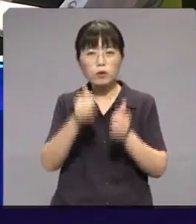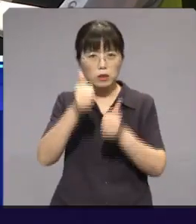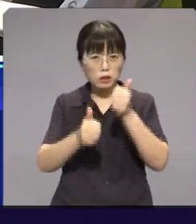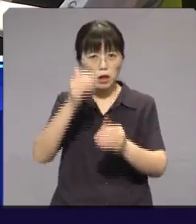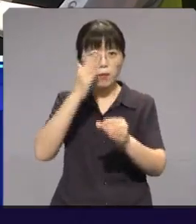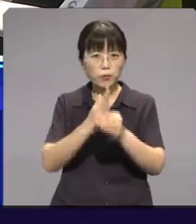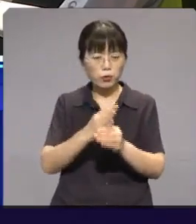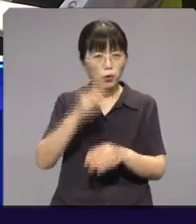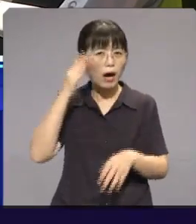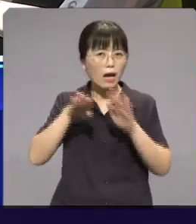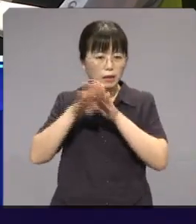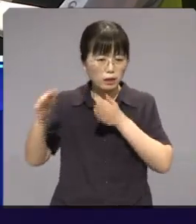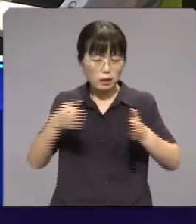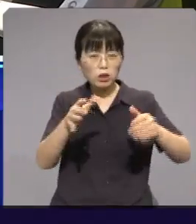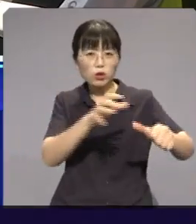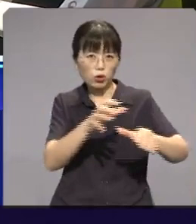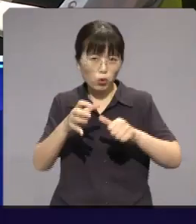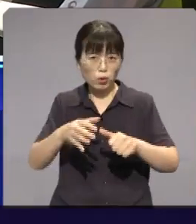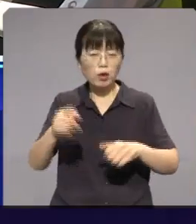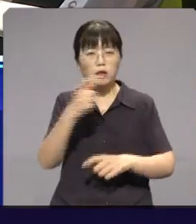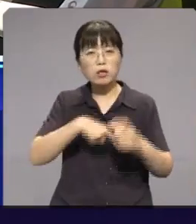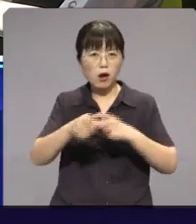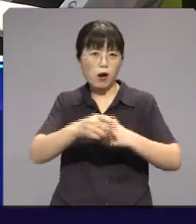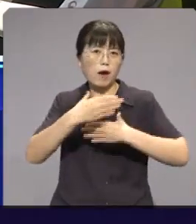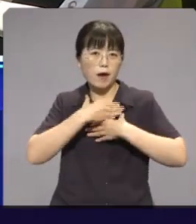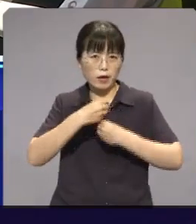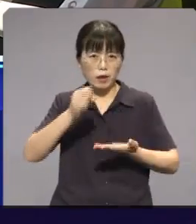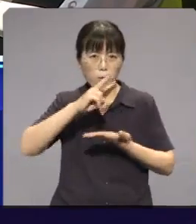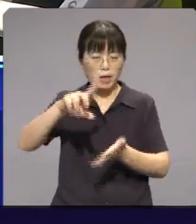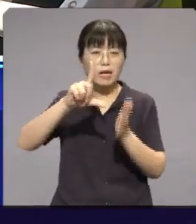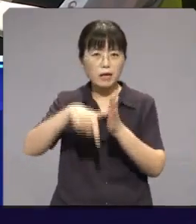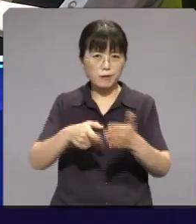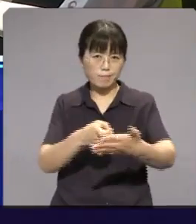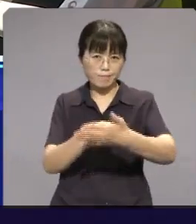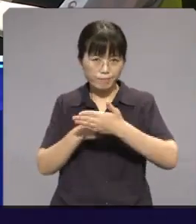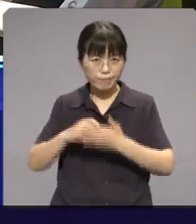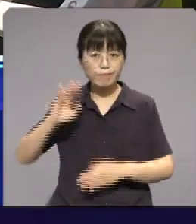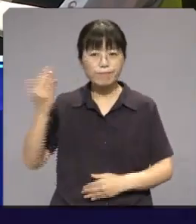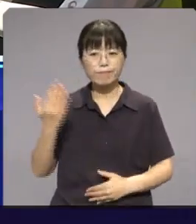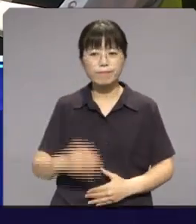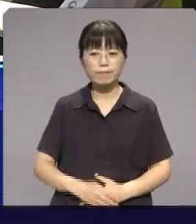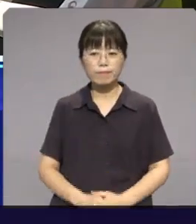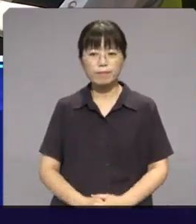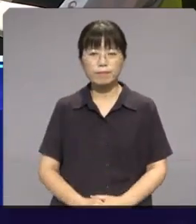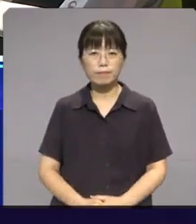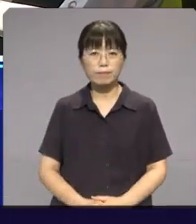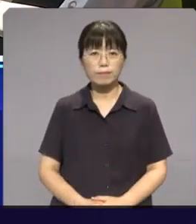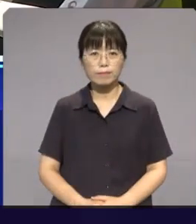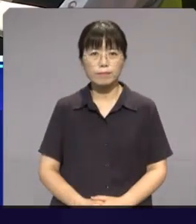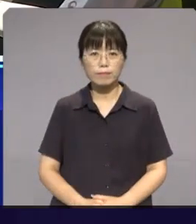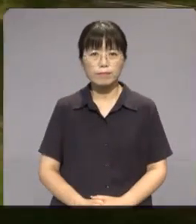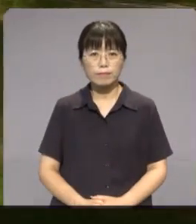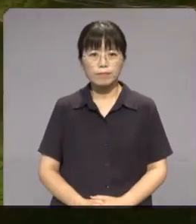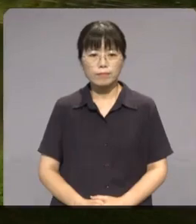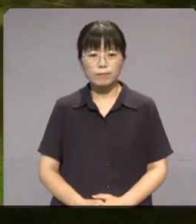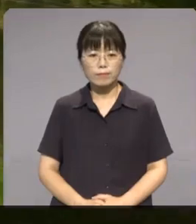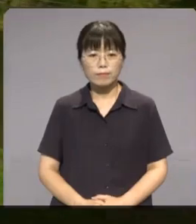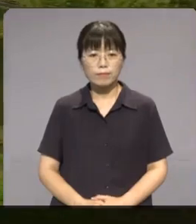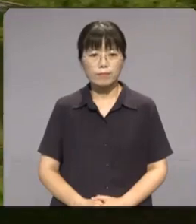있습니다. 하늘길을 이용하니 더욱 안전하고 배달 시간은 줄었습니다. 이정현 기자입니다.